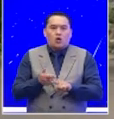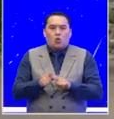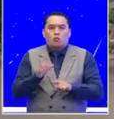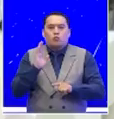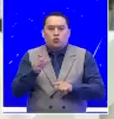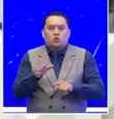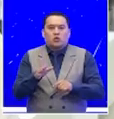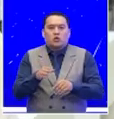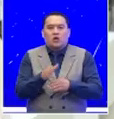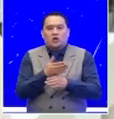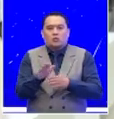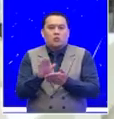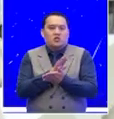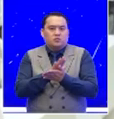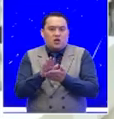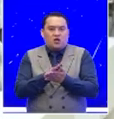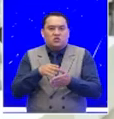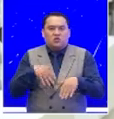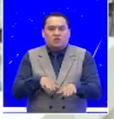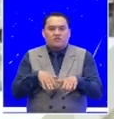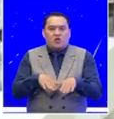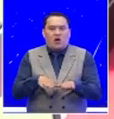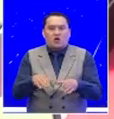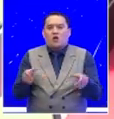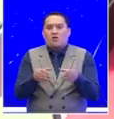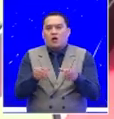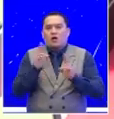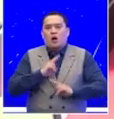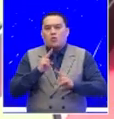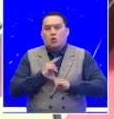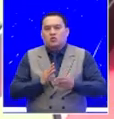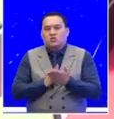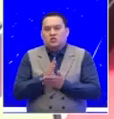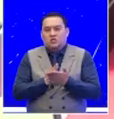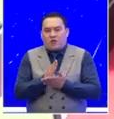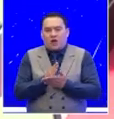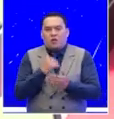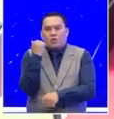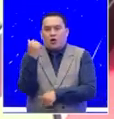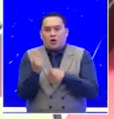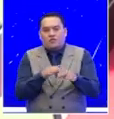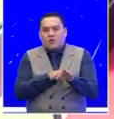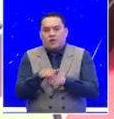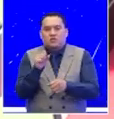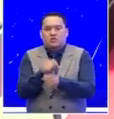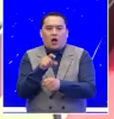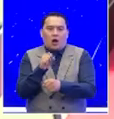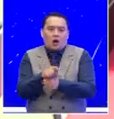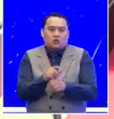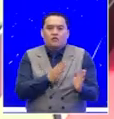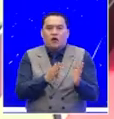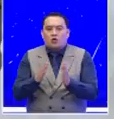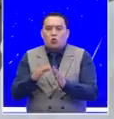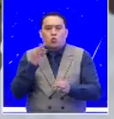рода будут распределяться бесплатно. Швейные фабрики и компании, работающие в сфере текстиля, сейчас выполняют заказы,